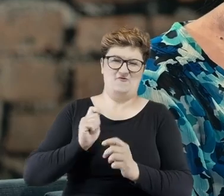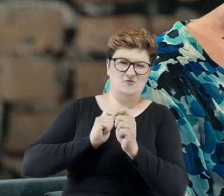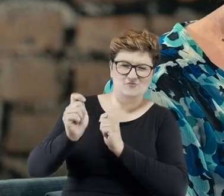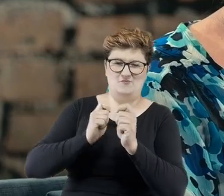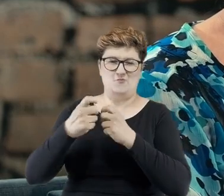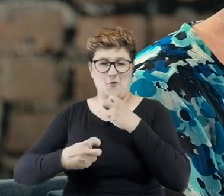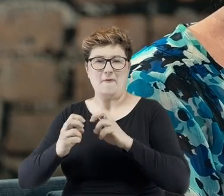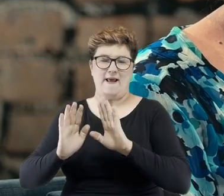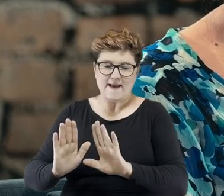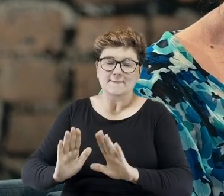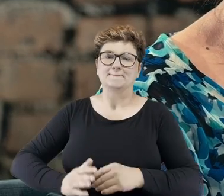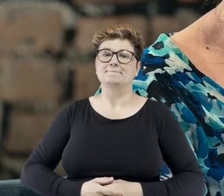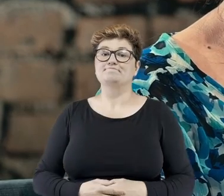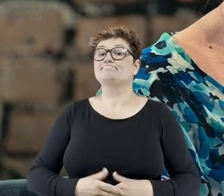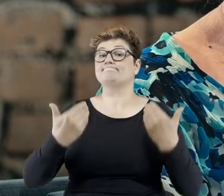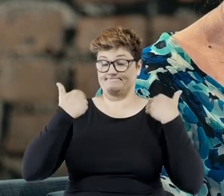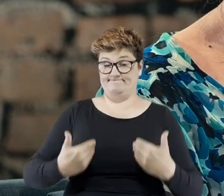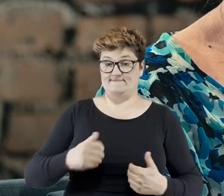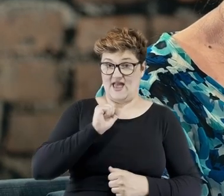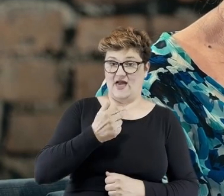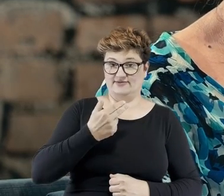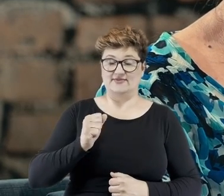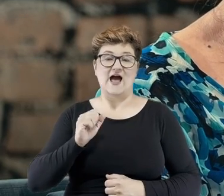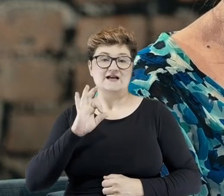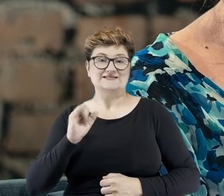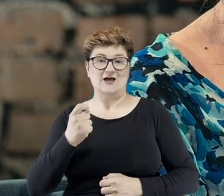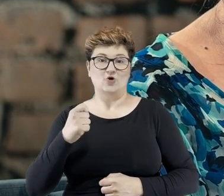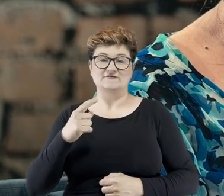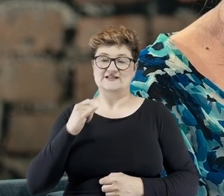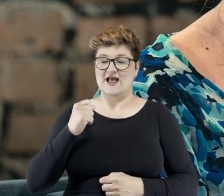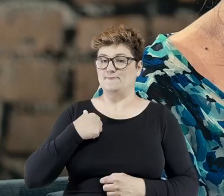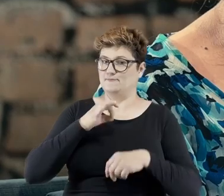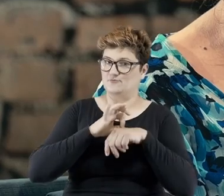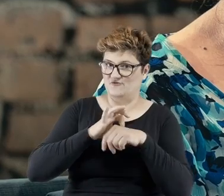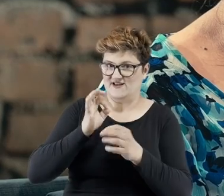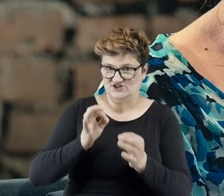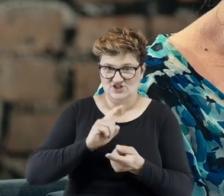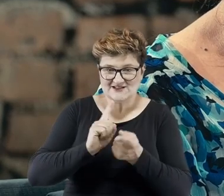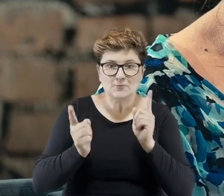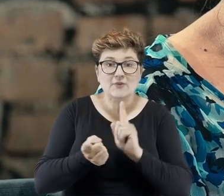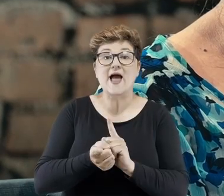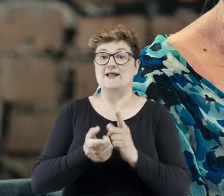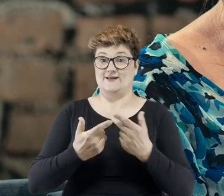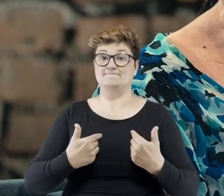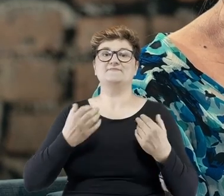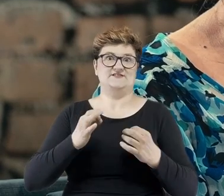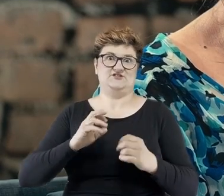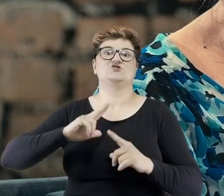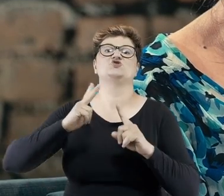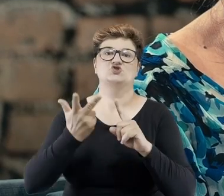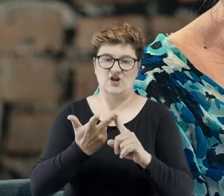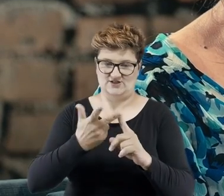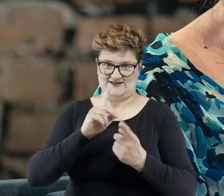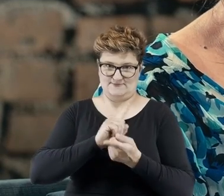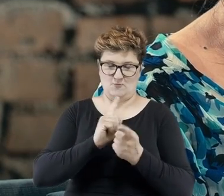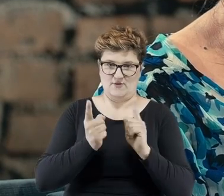zapewne trudności komunikacyjnych. Ja się nazywam Anna Sadowska i mam przyjemność poprowadzić to dzisiejsze spotkanie, a jest to nasze